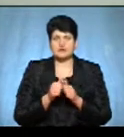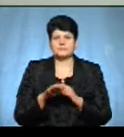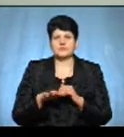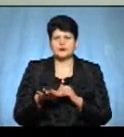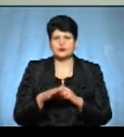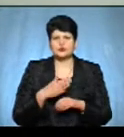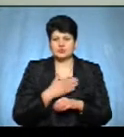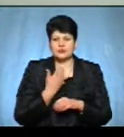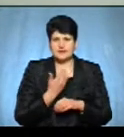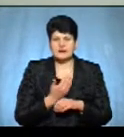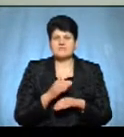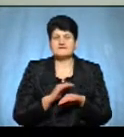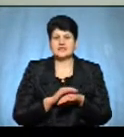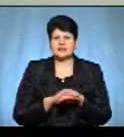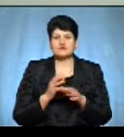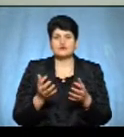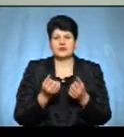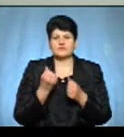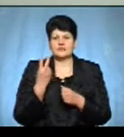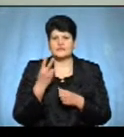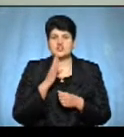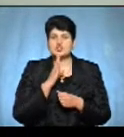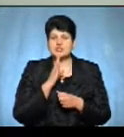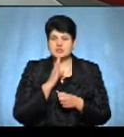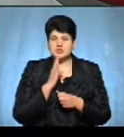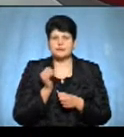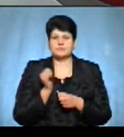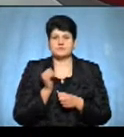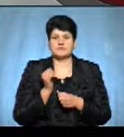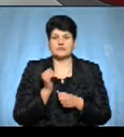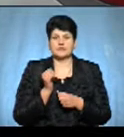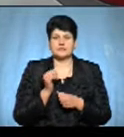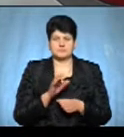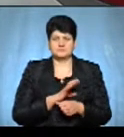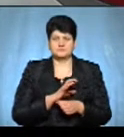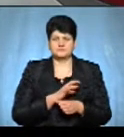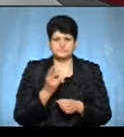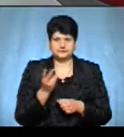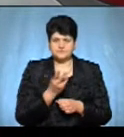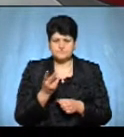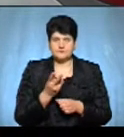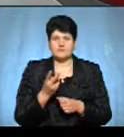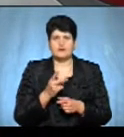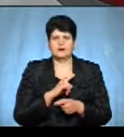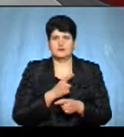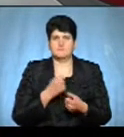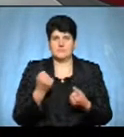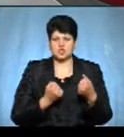то фактично врятувало дві жіночки, які на такій заможній, доволі пристойній